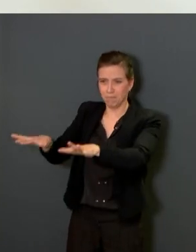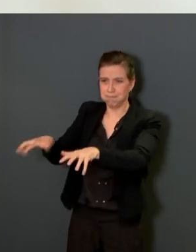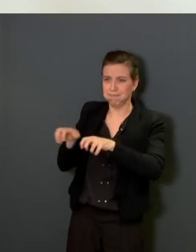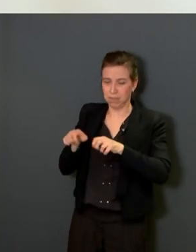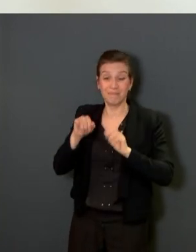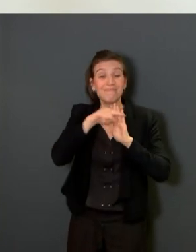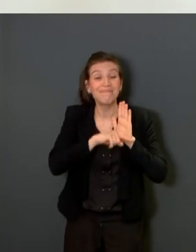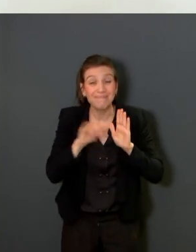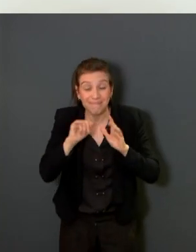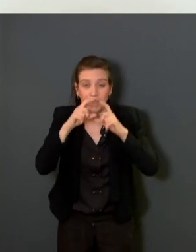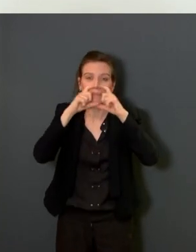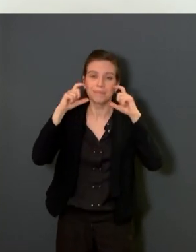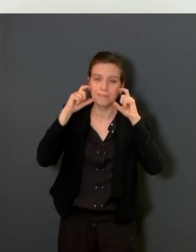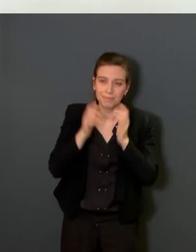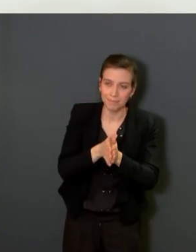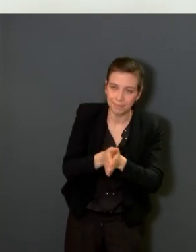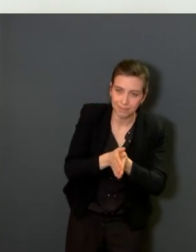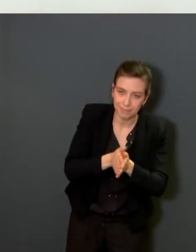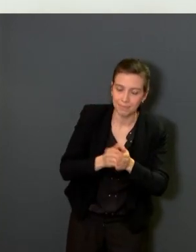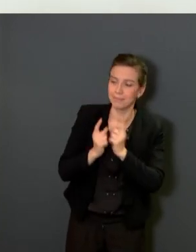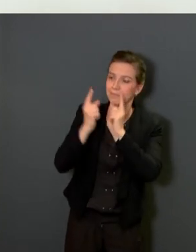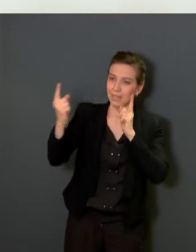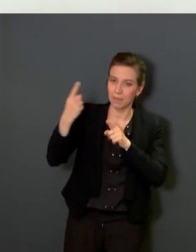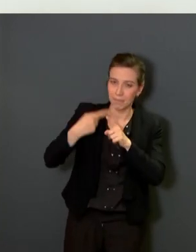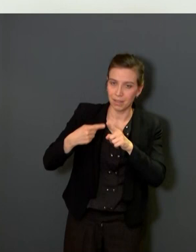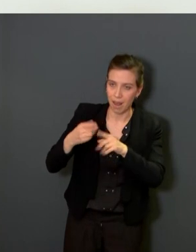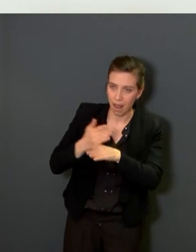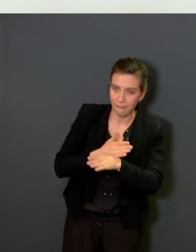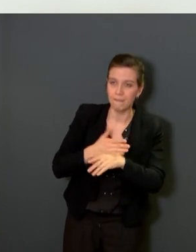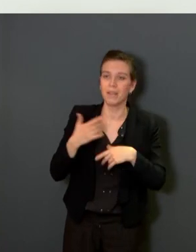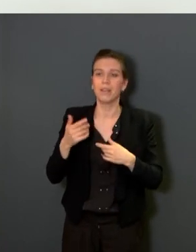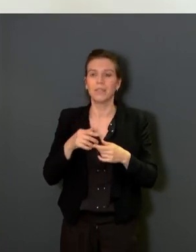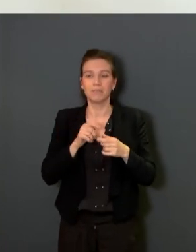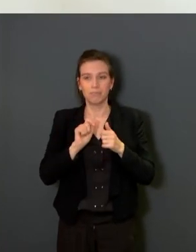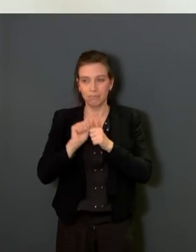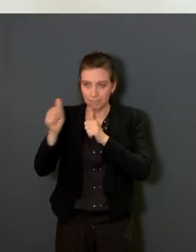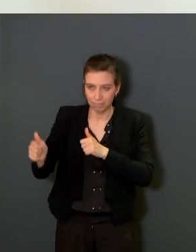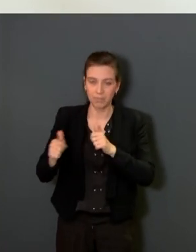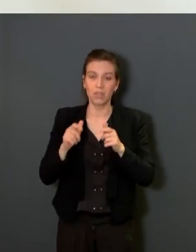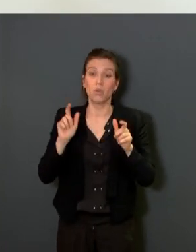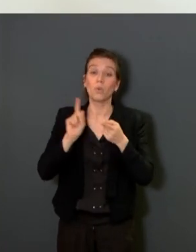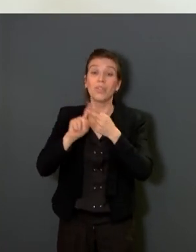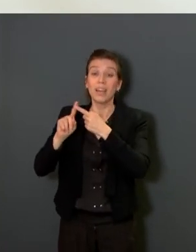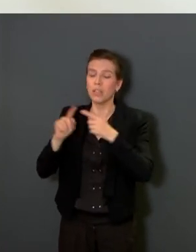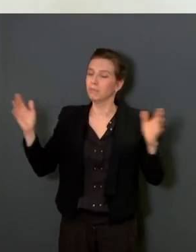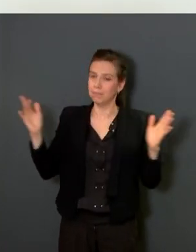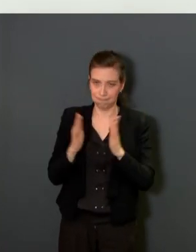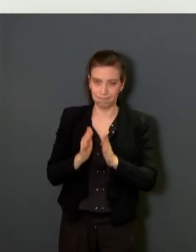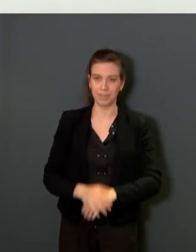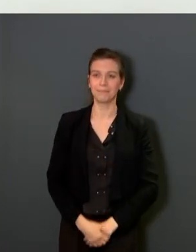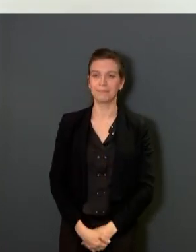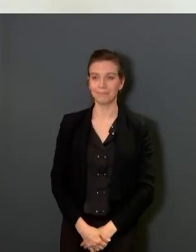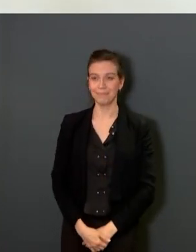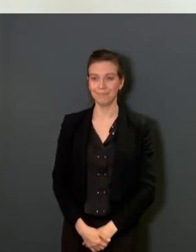handen te wassen. Anderhalve meter afstand te houden. Je contacten te beperken. Die lente van die